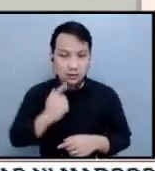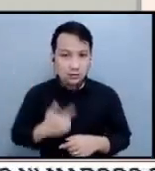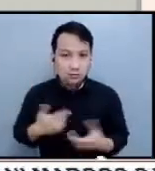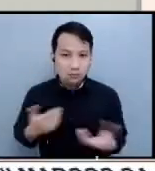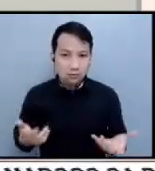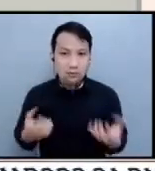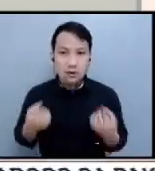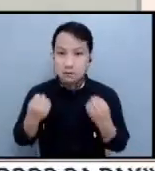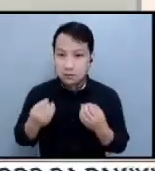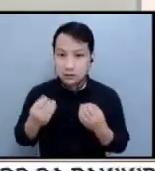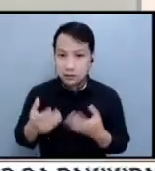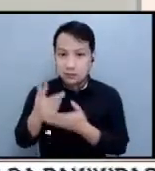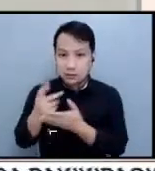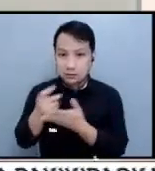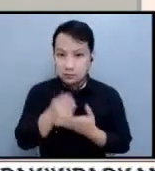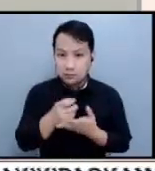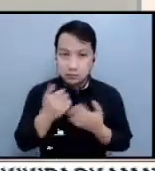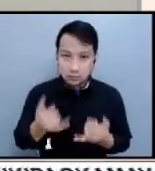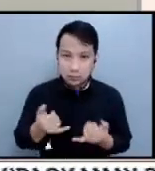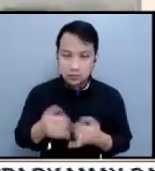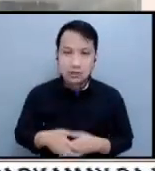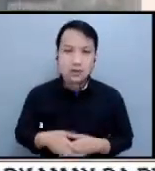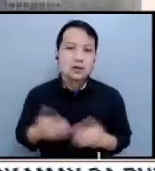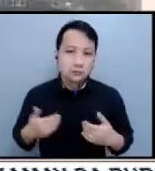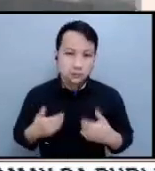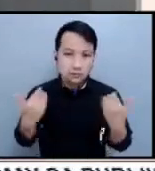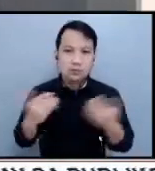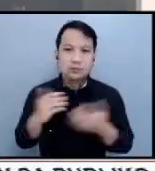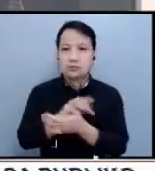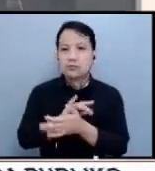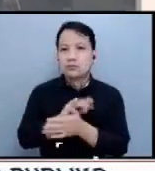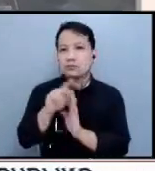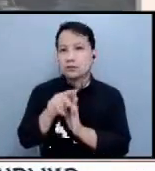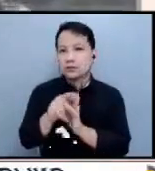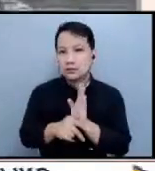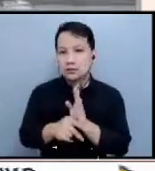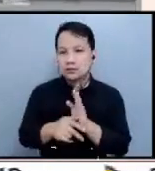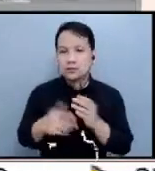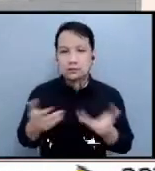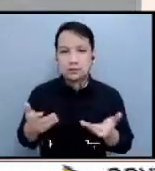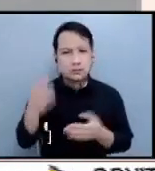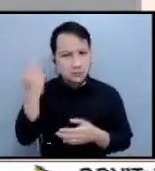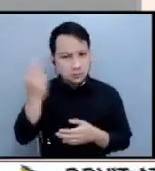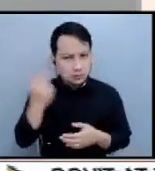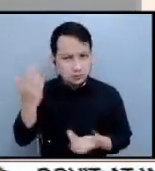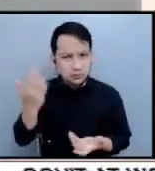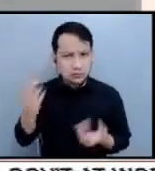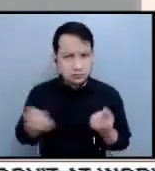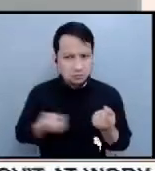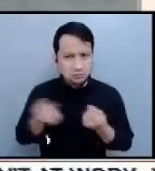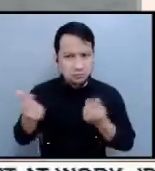ng bakunado at sanay na tayo sa mga COVID protocol. So, hindi dahilan na